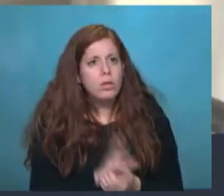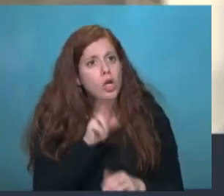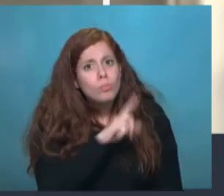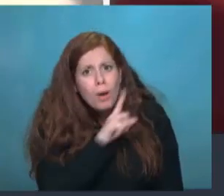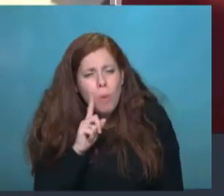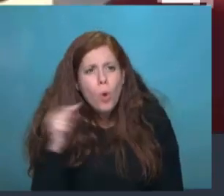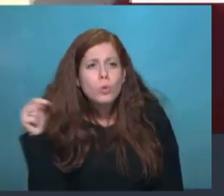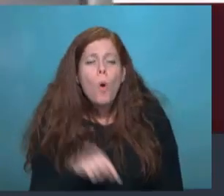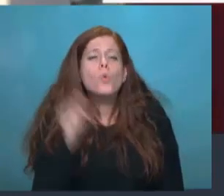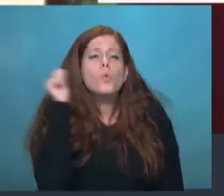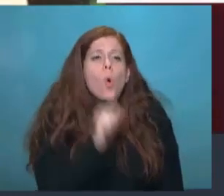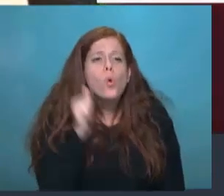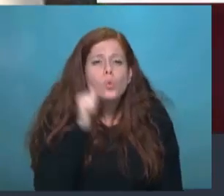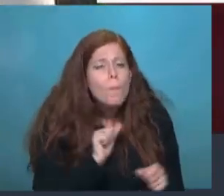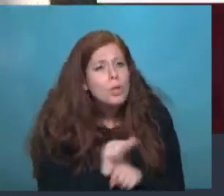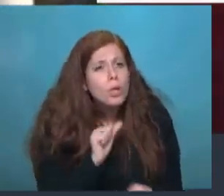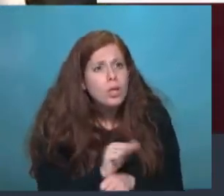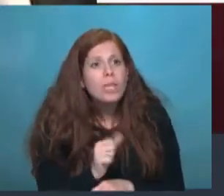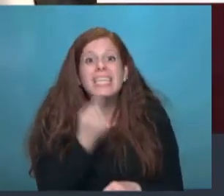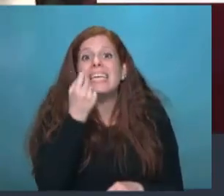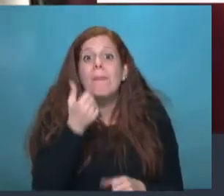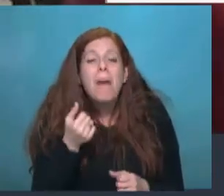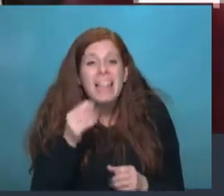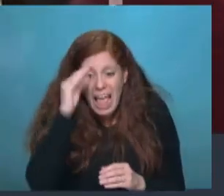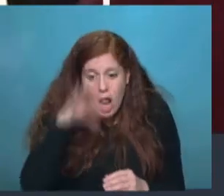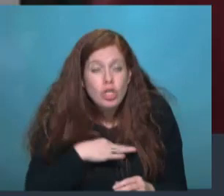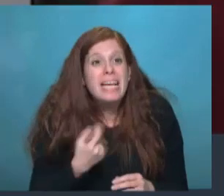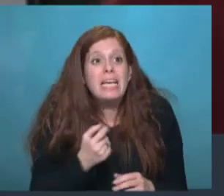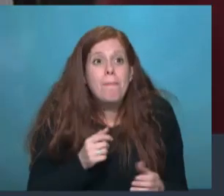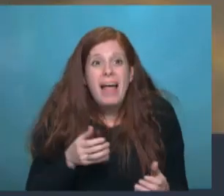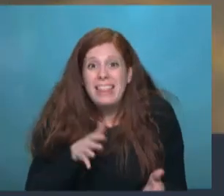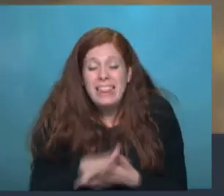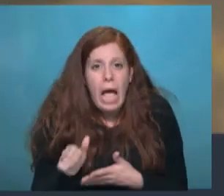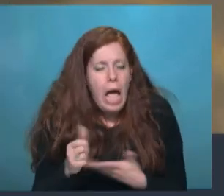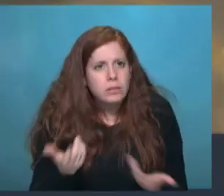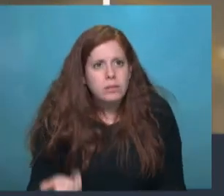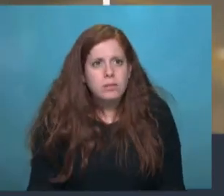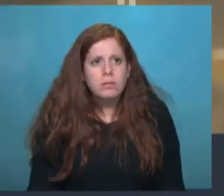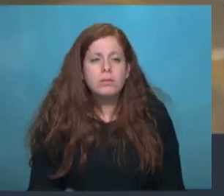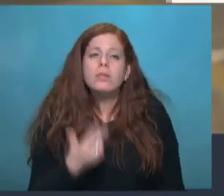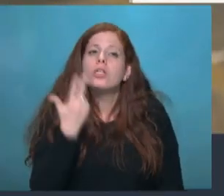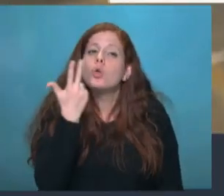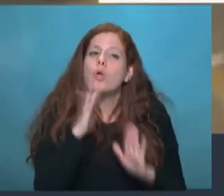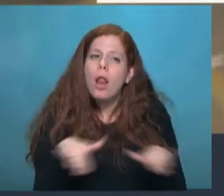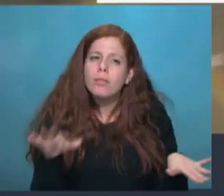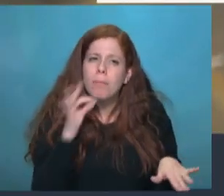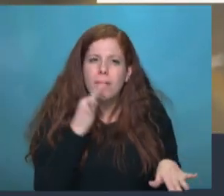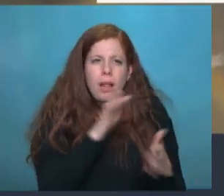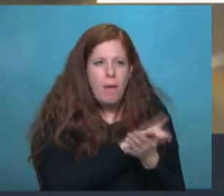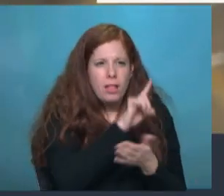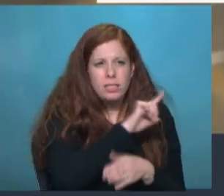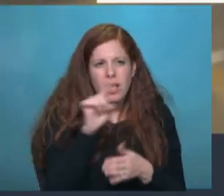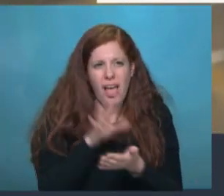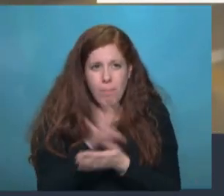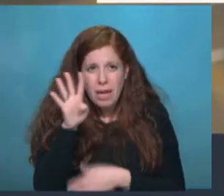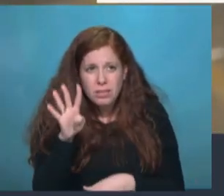שבאות אליי וכל יום מתעוננות, כמעט דרסו לי את הילד, כמעט עלו לי על הילדה. יש לי שלושה ילדים בגילאים בין 11